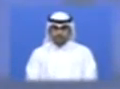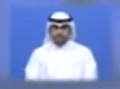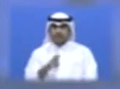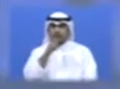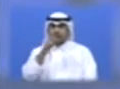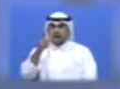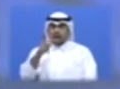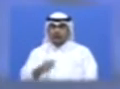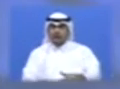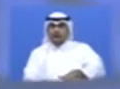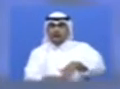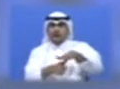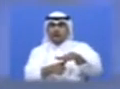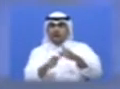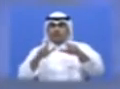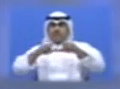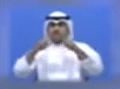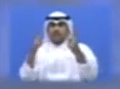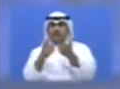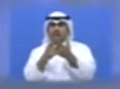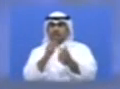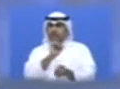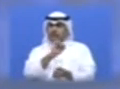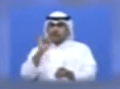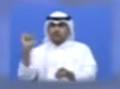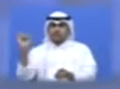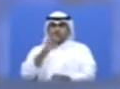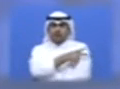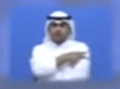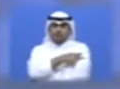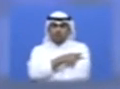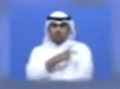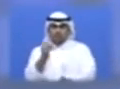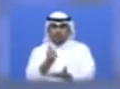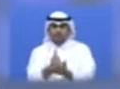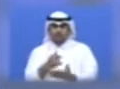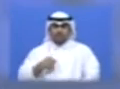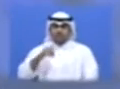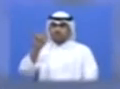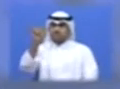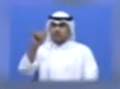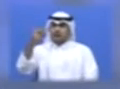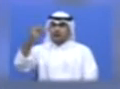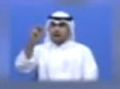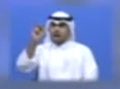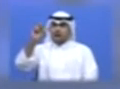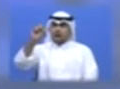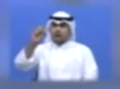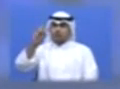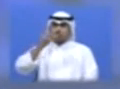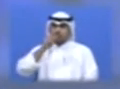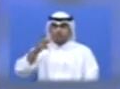أكد رئيس لجنة تنمية الموارد البشرية البرلمانية النائب يعقوب الصانع اتفاق اللجنة على أن يكون الأحد المقبل موعدا